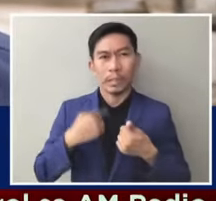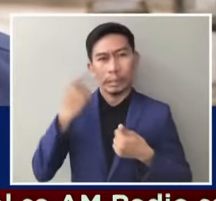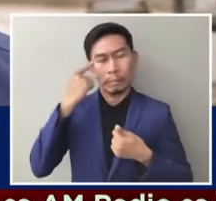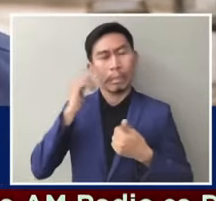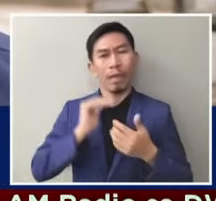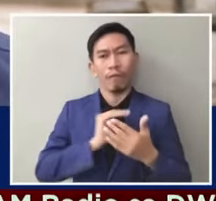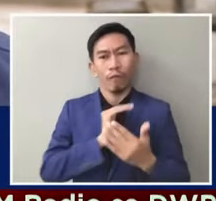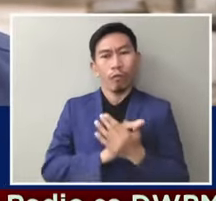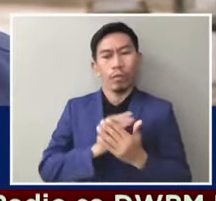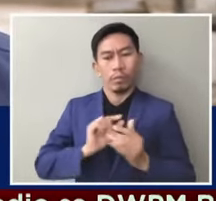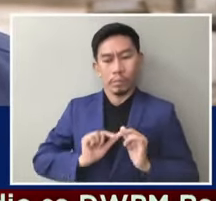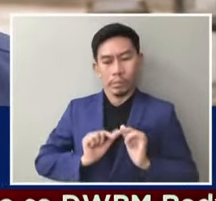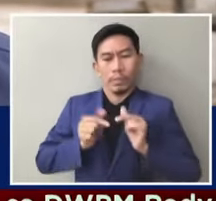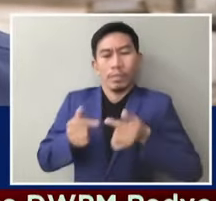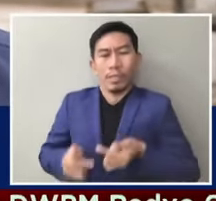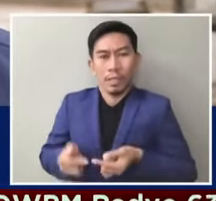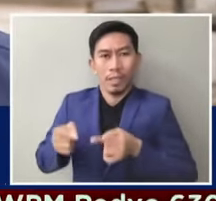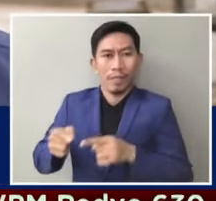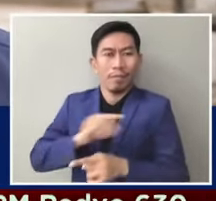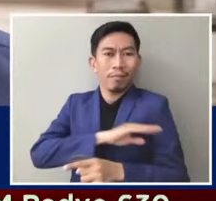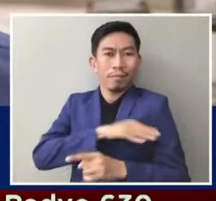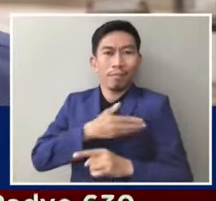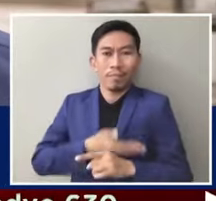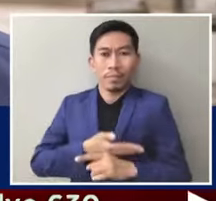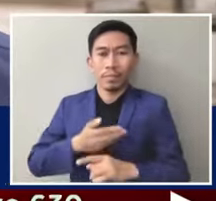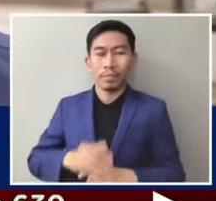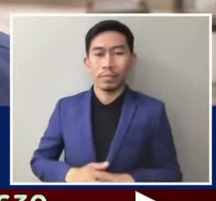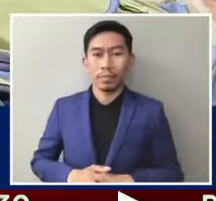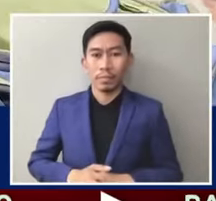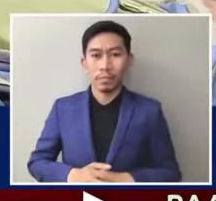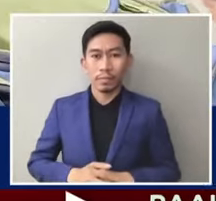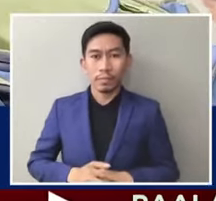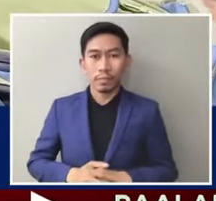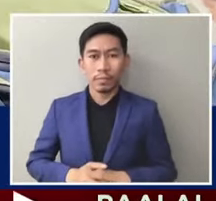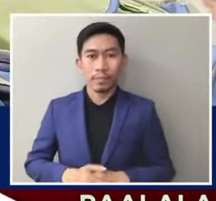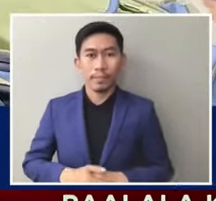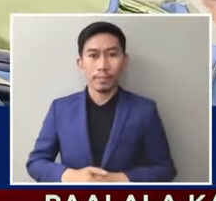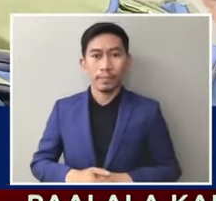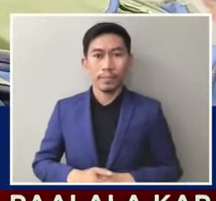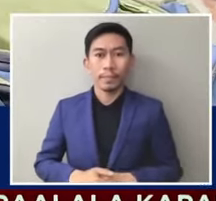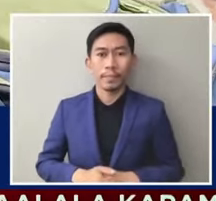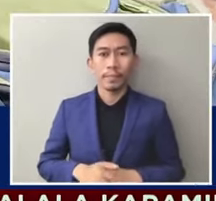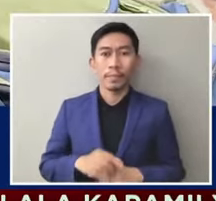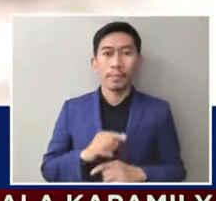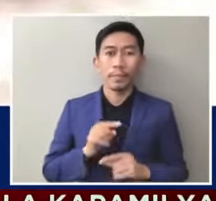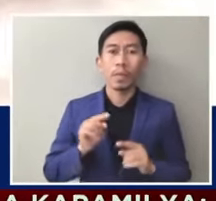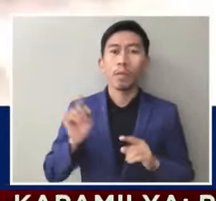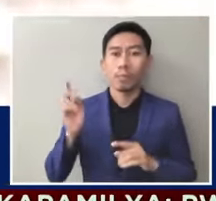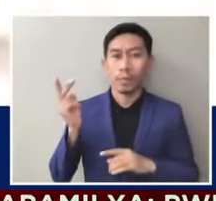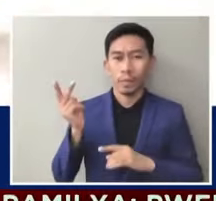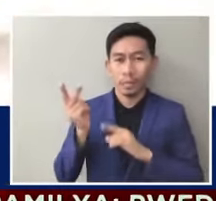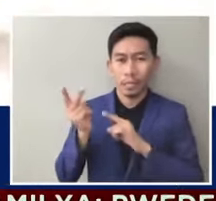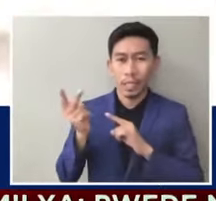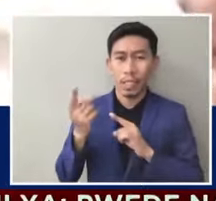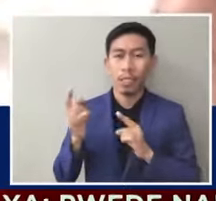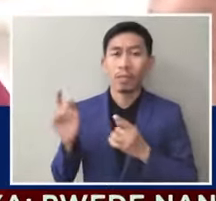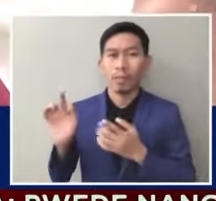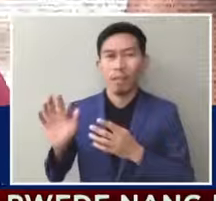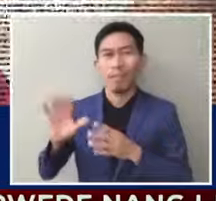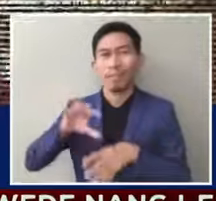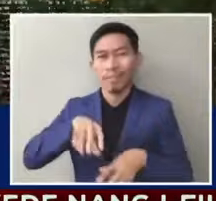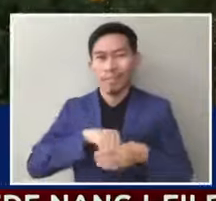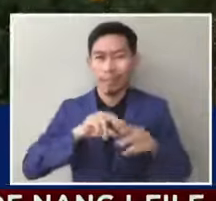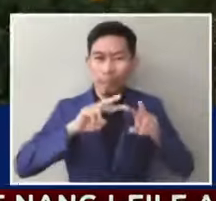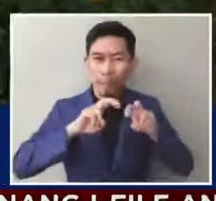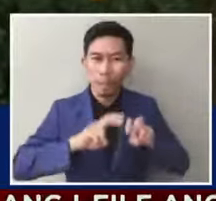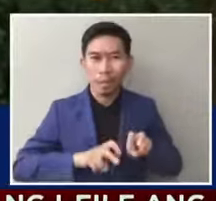mga unnecessary hardships nung magiging anak ko nung anak ko na ngayon. Ilan lang sila sa mga pinipiling ipagpaliban muna ang